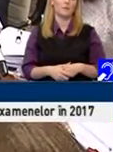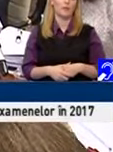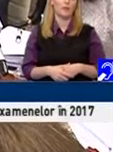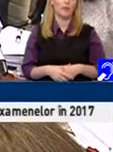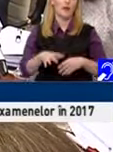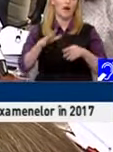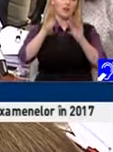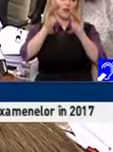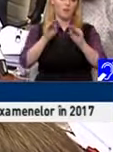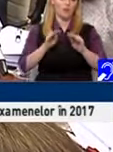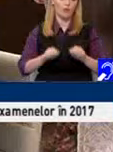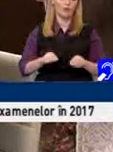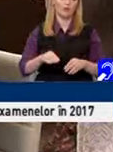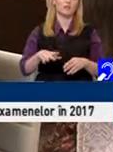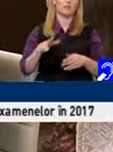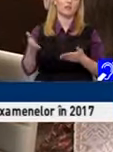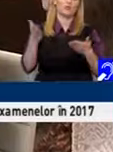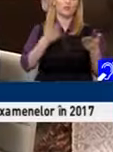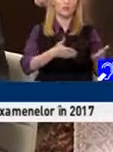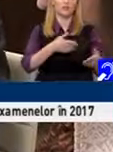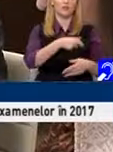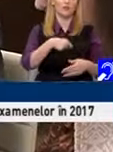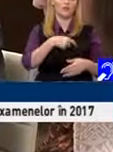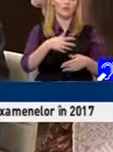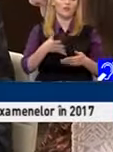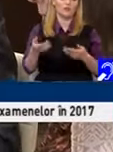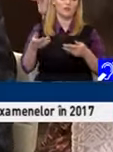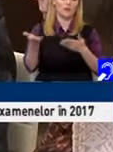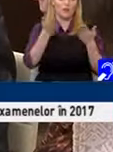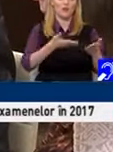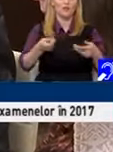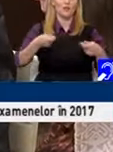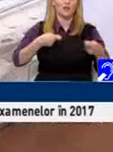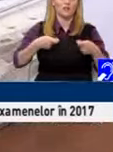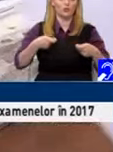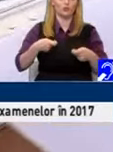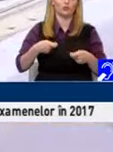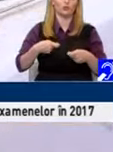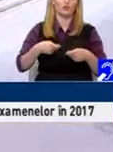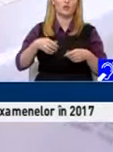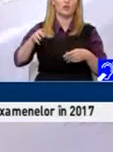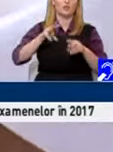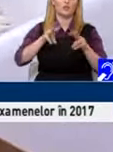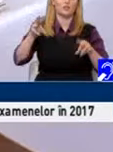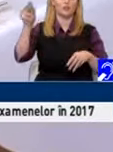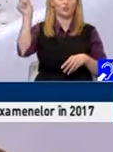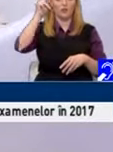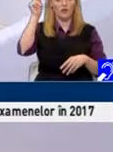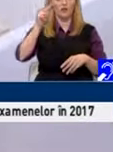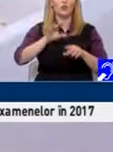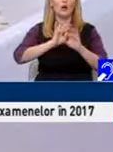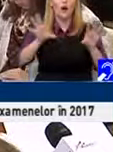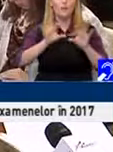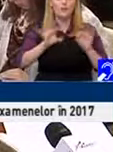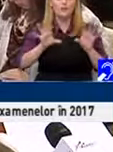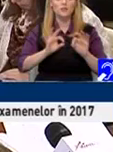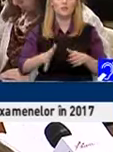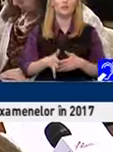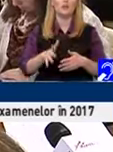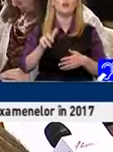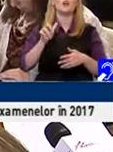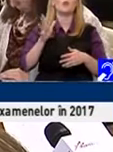La raport, în fața deputaților, a fost chemată conducerea Ministerului Educației pentru a da explicații cu referire la modul în